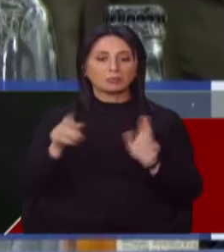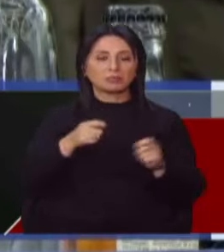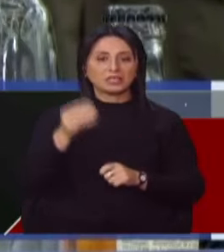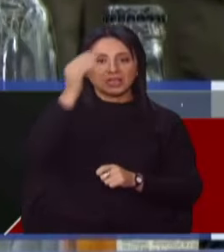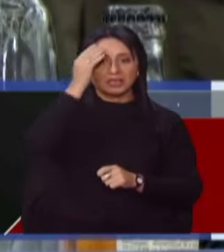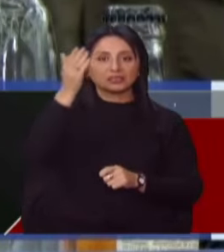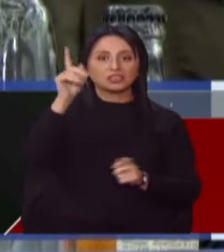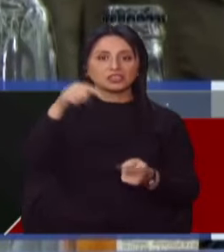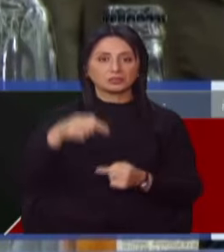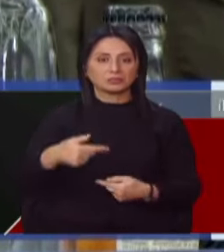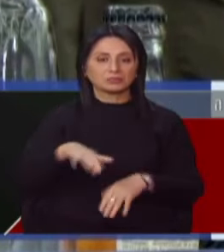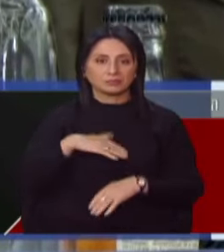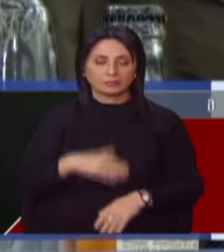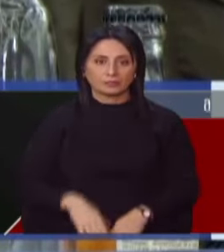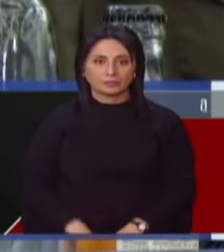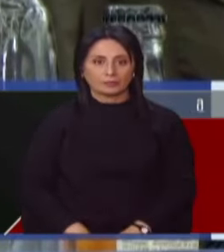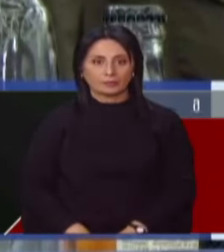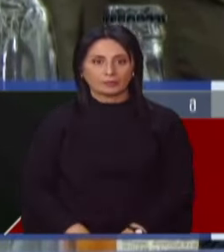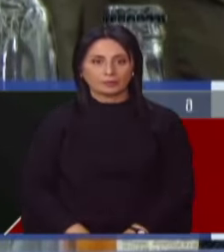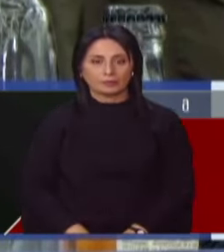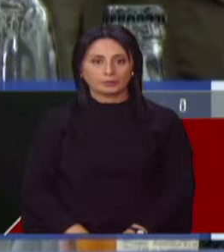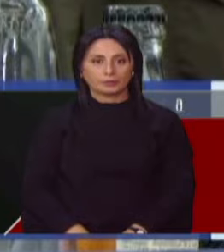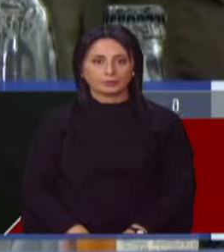პრეზიდენტის მხრიდან შესაბამის წინადადებებს.